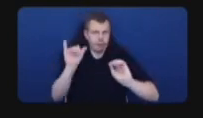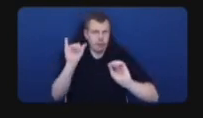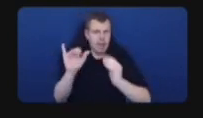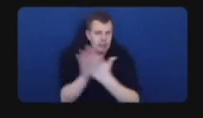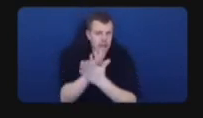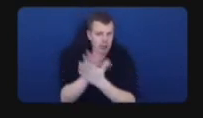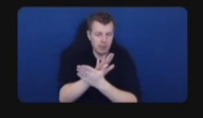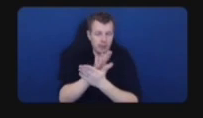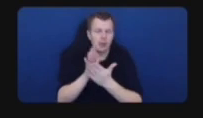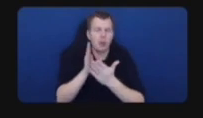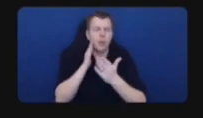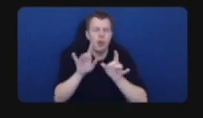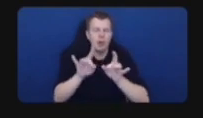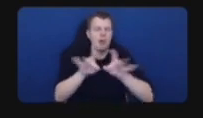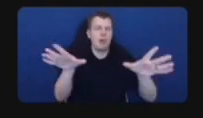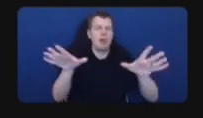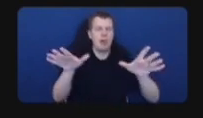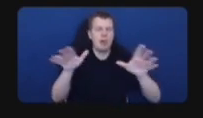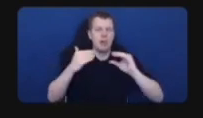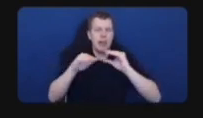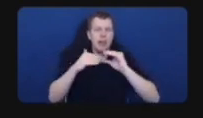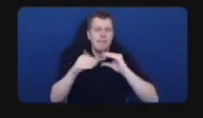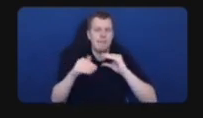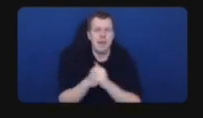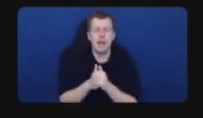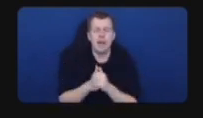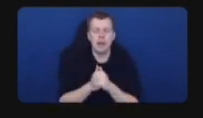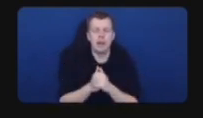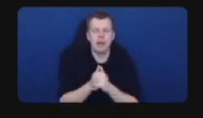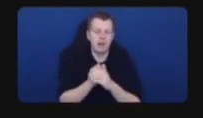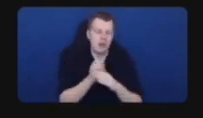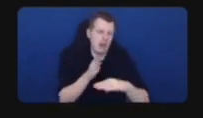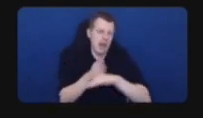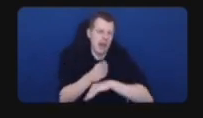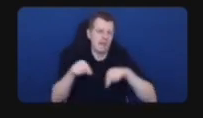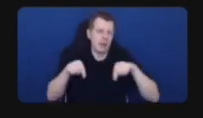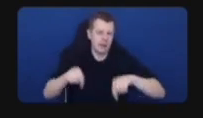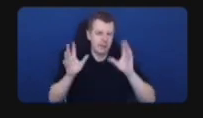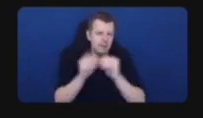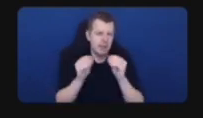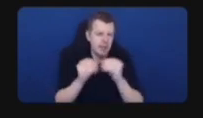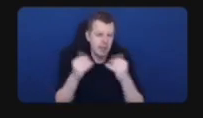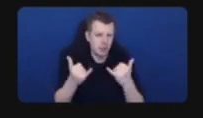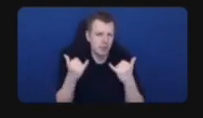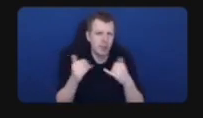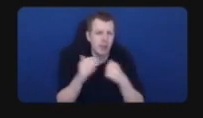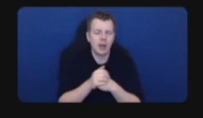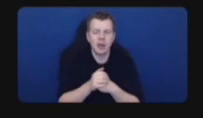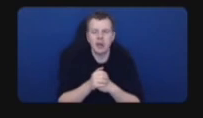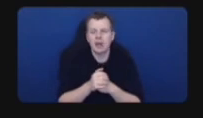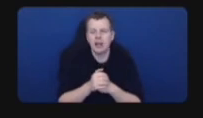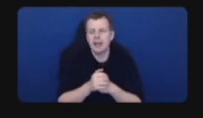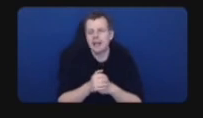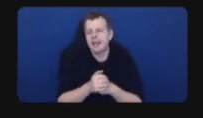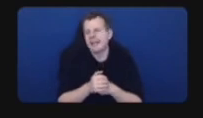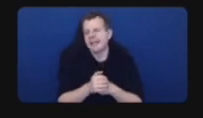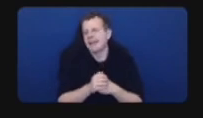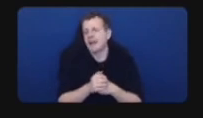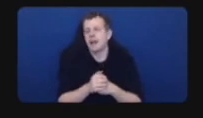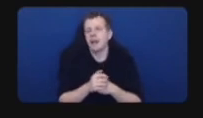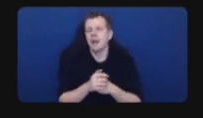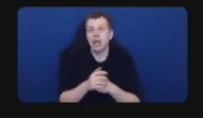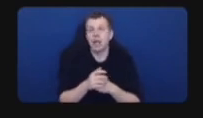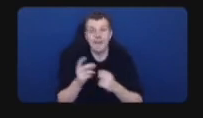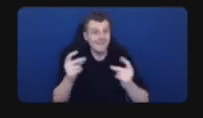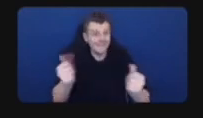我们会把所有的问题都是放在文件，放在文件里面，回答在文档里面，然后再发给大家。所以这是需要一些时